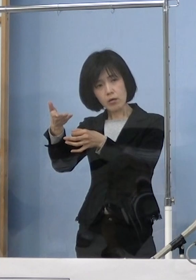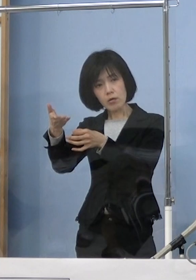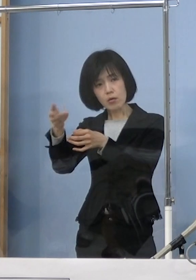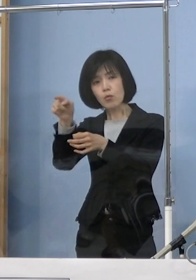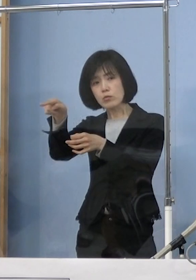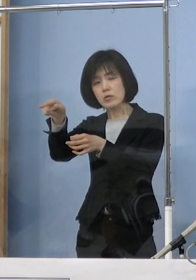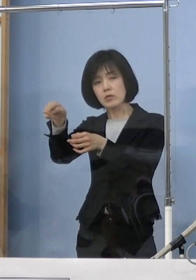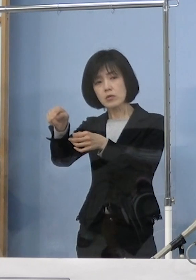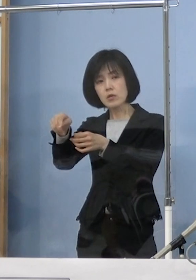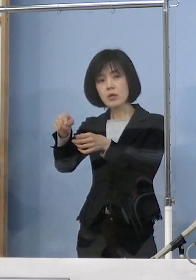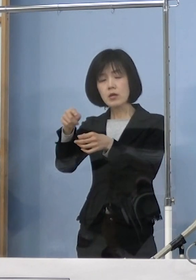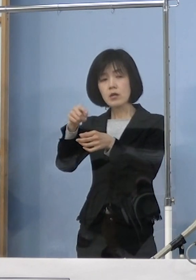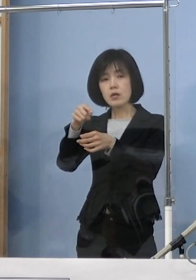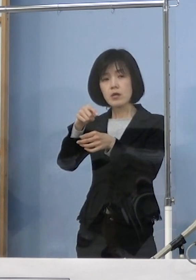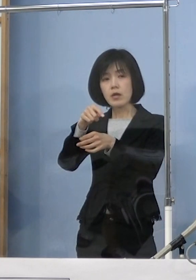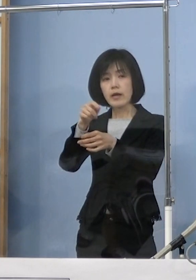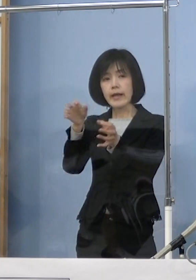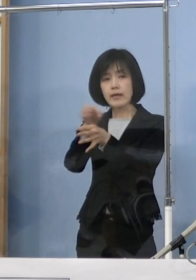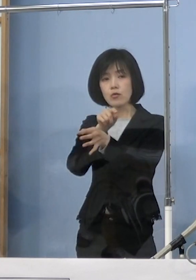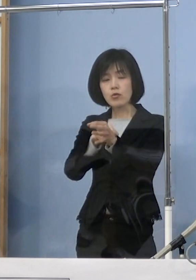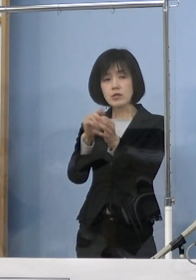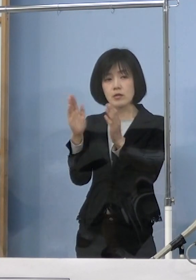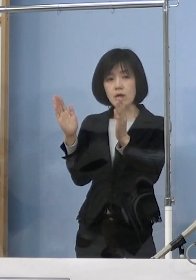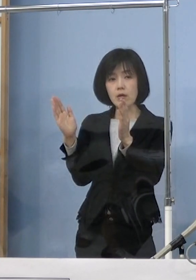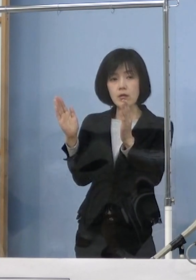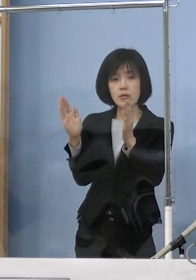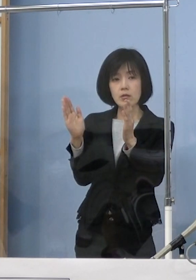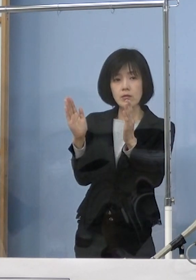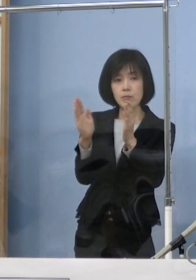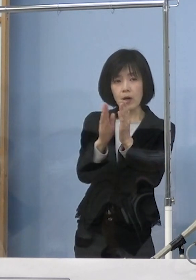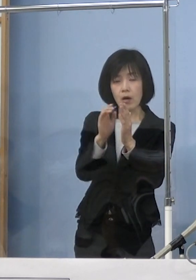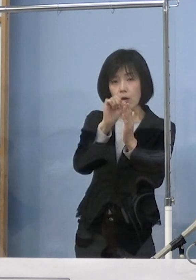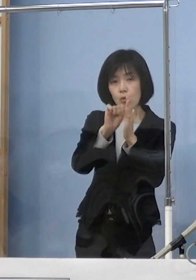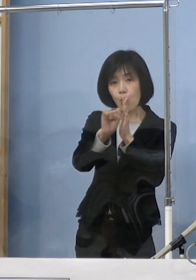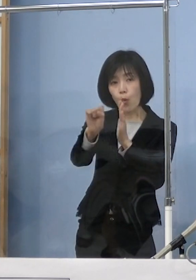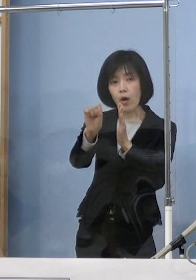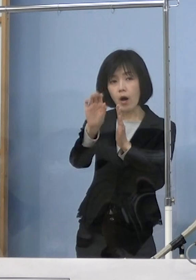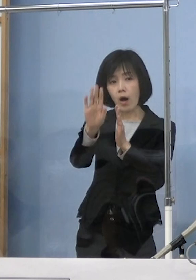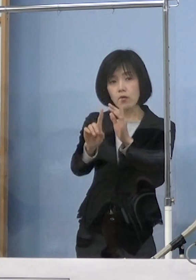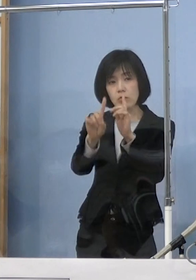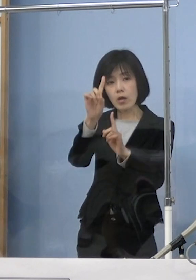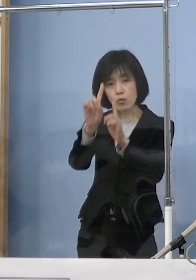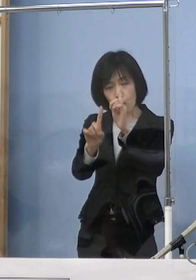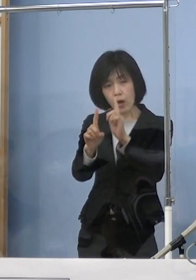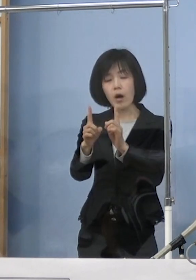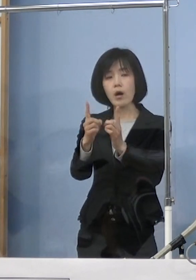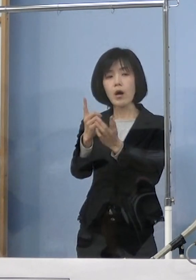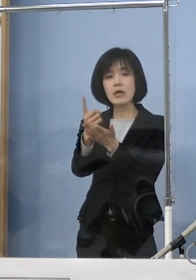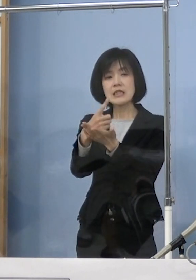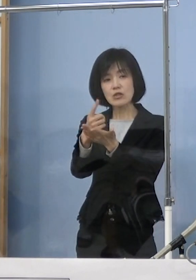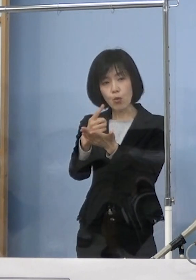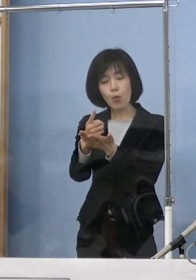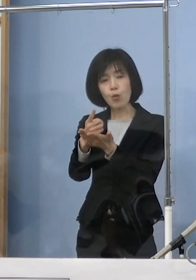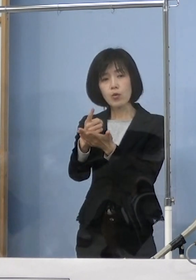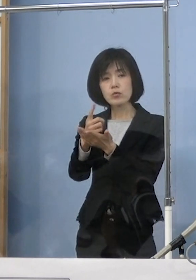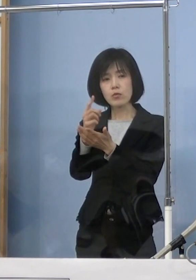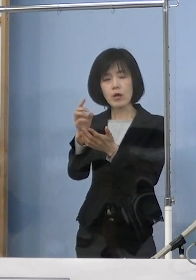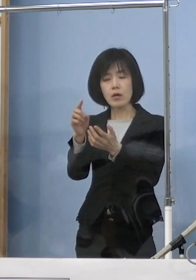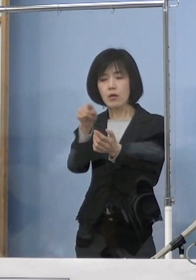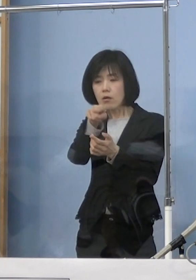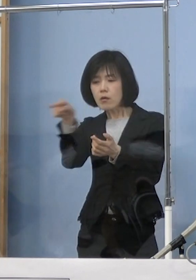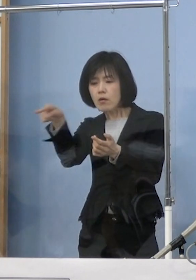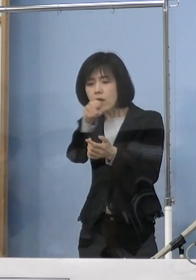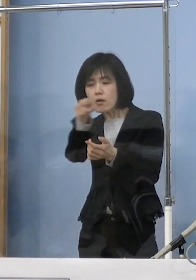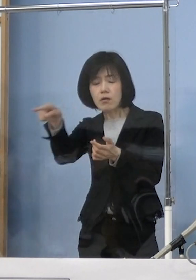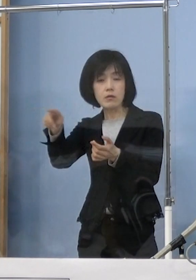そうするとその時短要請 その効果を測定する、まあ、指標というところと、そのまあちょっと関係性がどうなるか